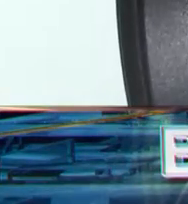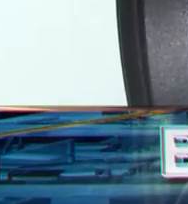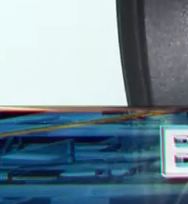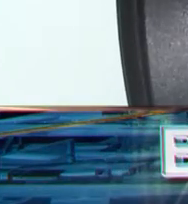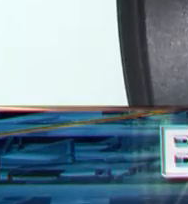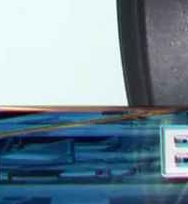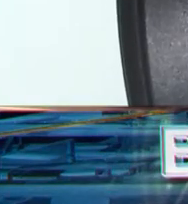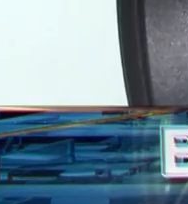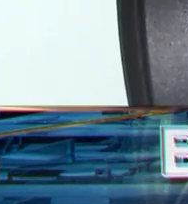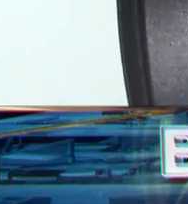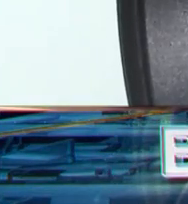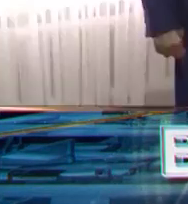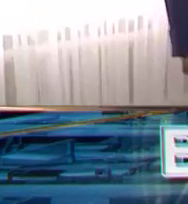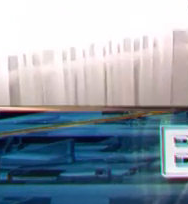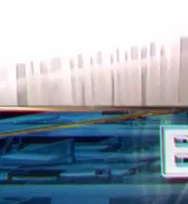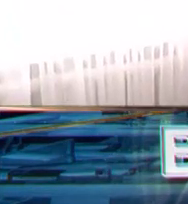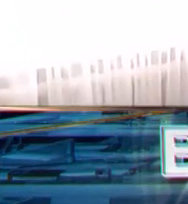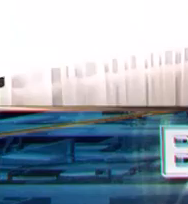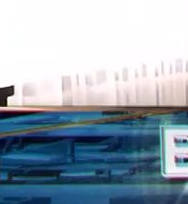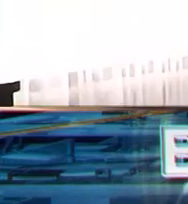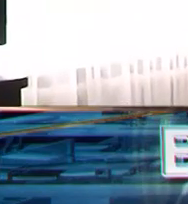Рустам Алпысбаев жауапты болады.